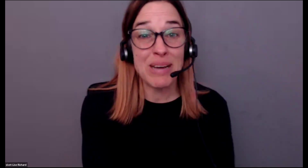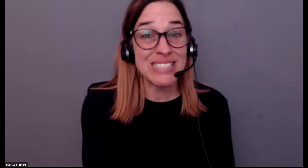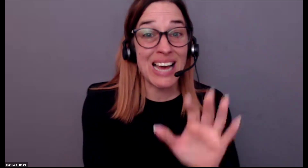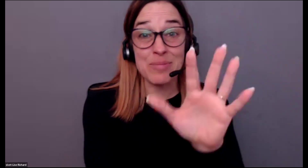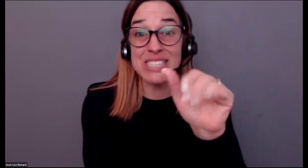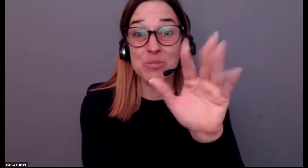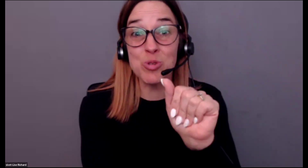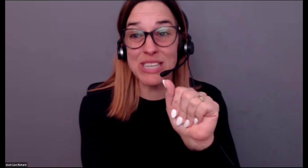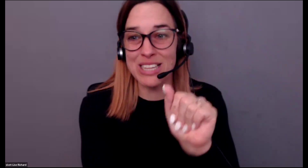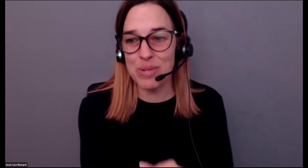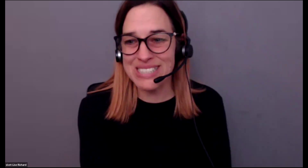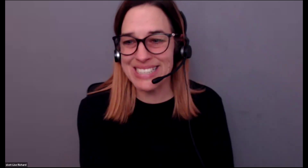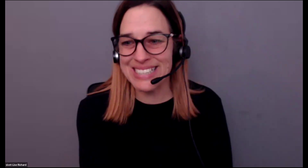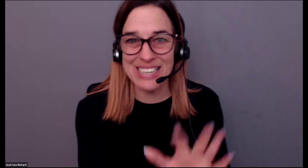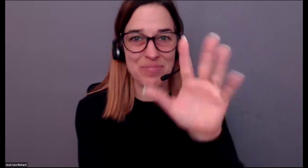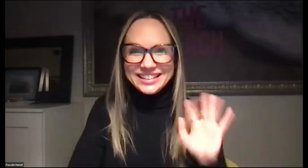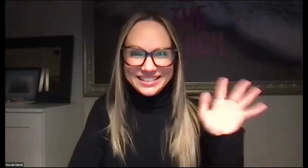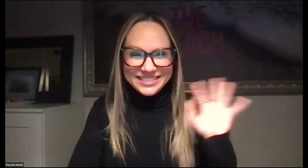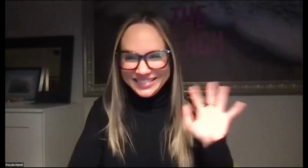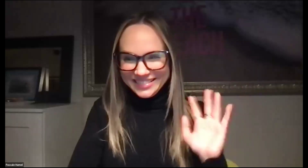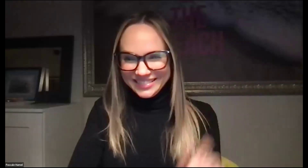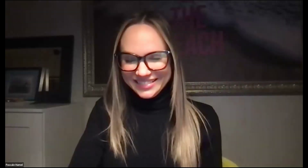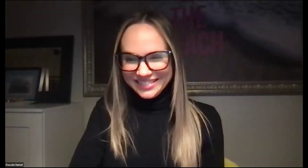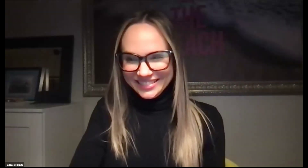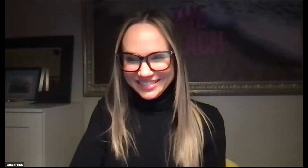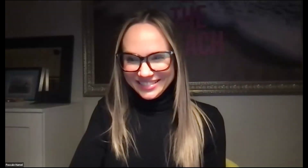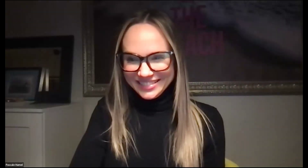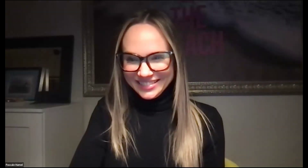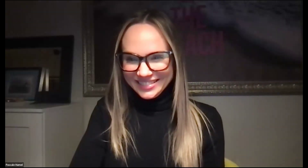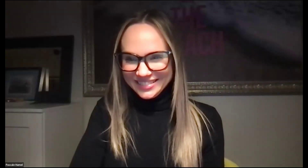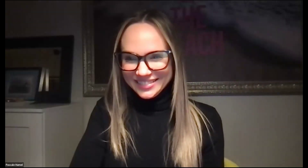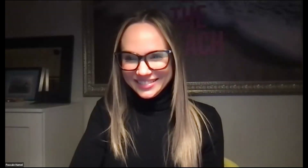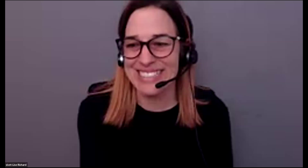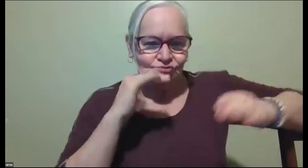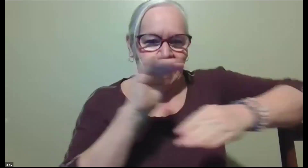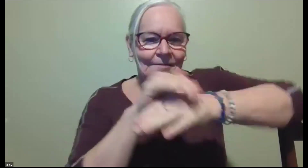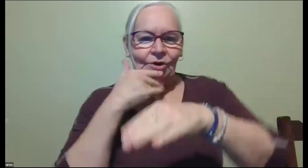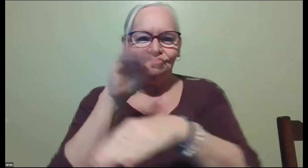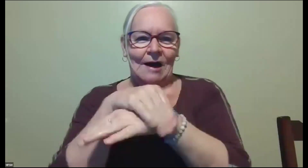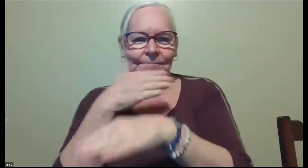Bye bye, Pascal. Merci beaucoup. Ça a été un Merci beaucoup, plaisir. Lise. Bye bye, ça fait plaisir. Bonne soirée.